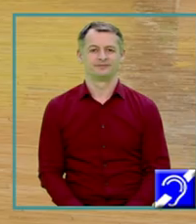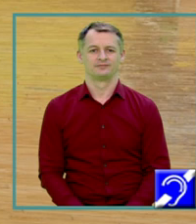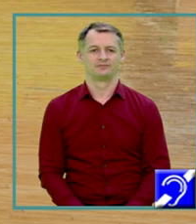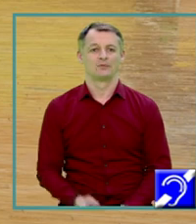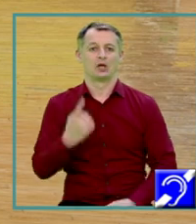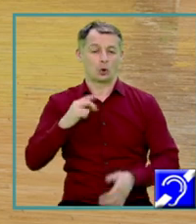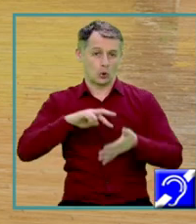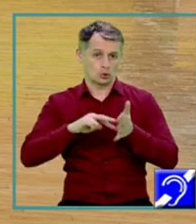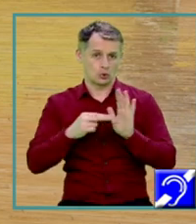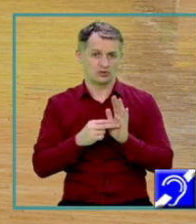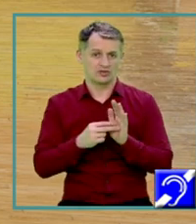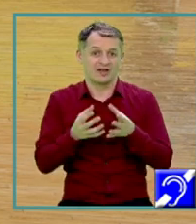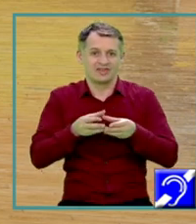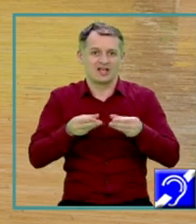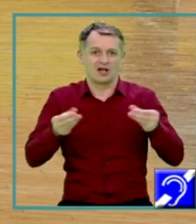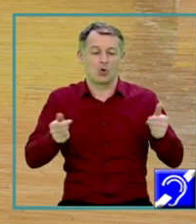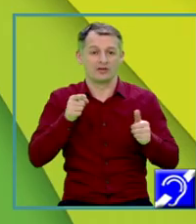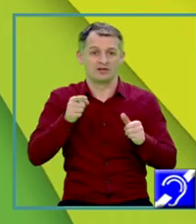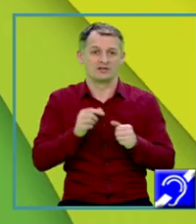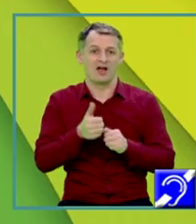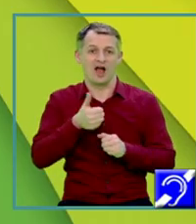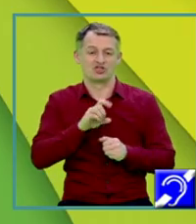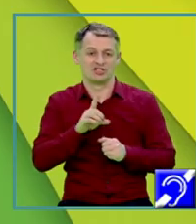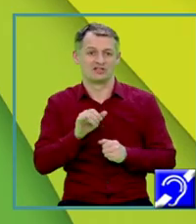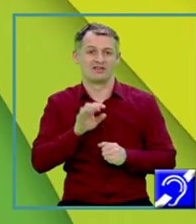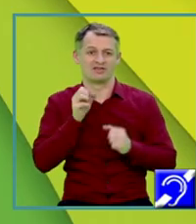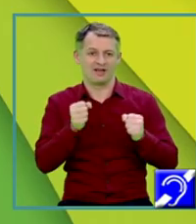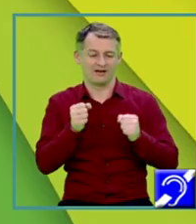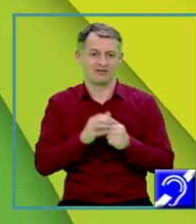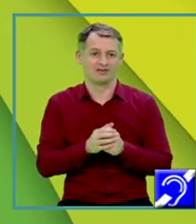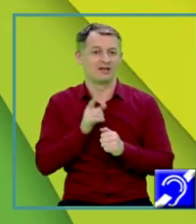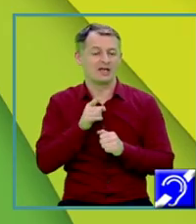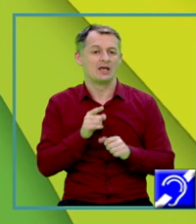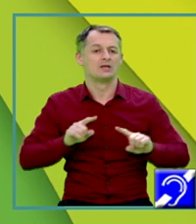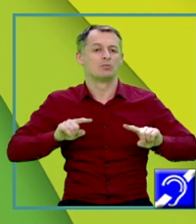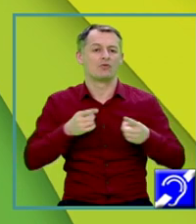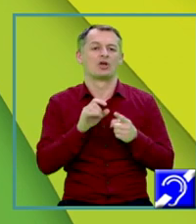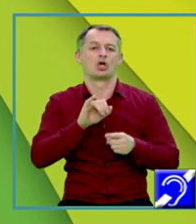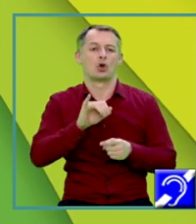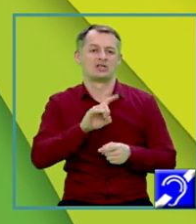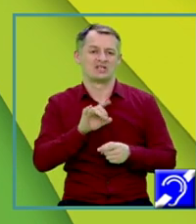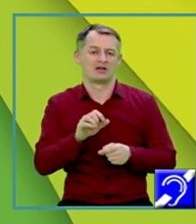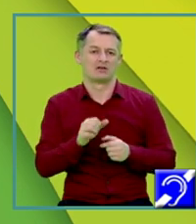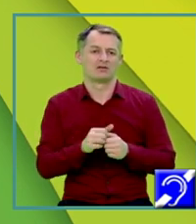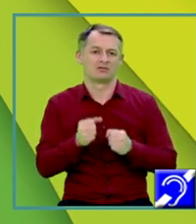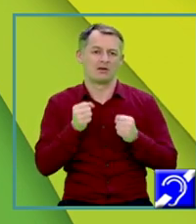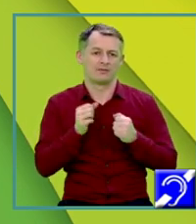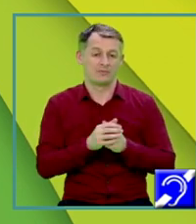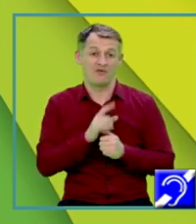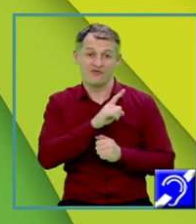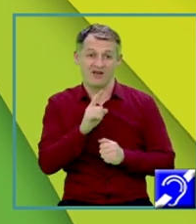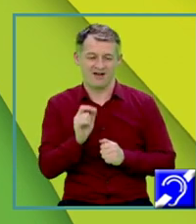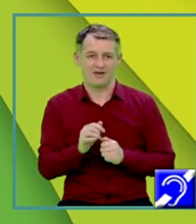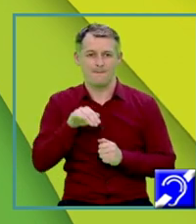Într-o soluție diluată de acizi tari, acizii ionizează total, adică Fiecare moleculă